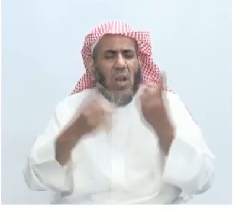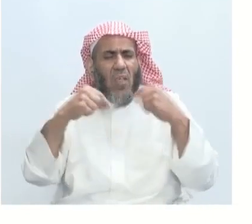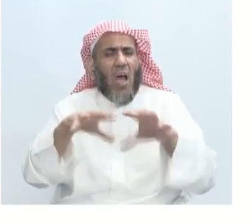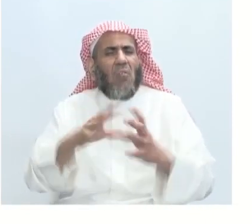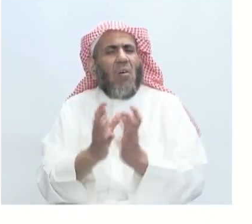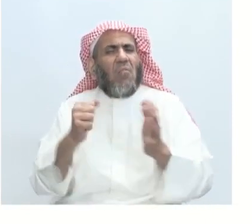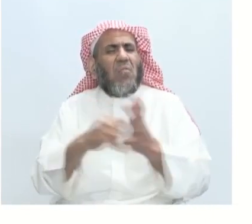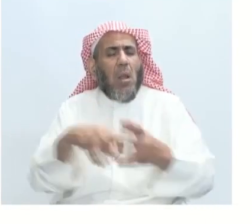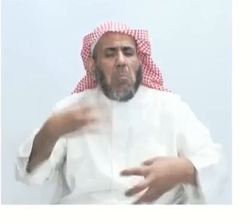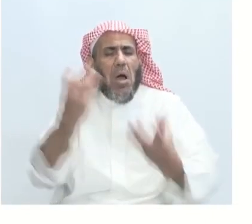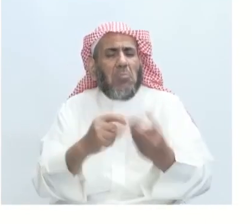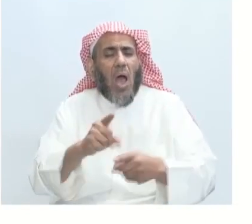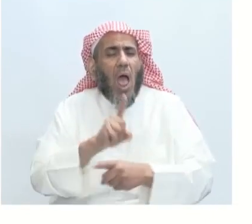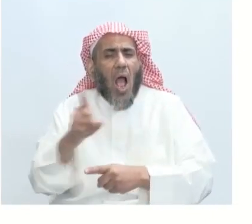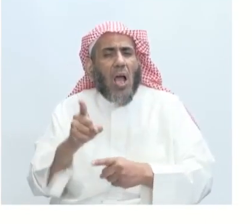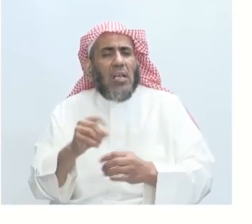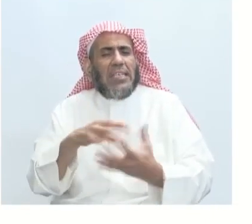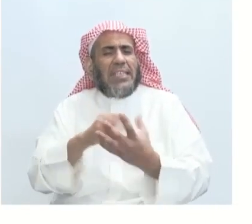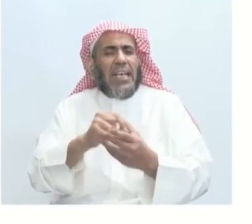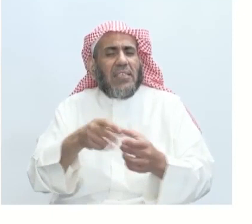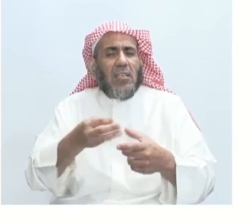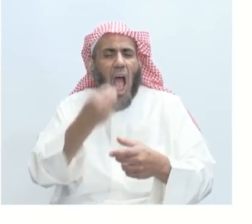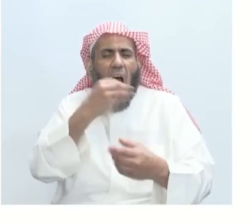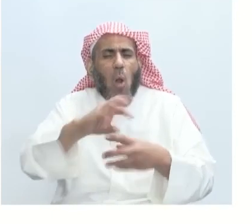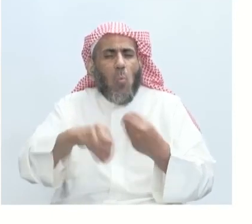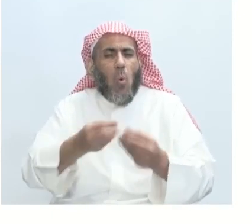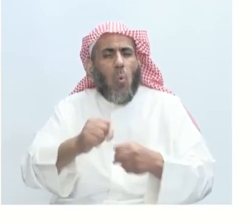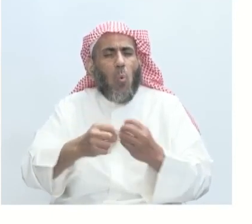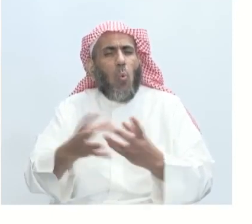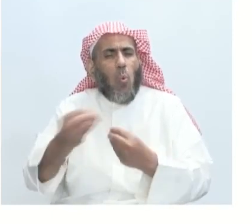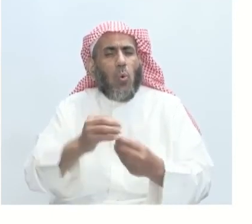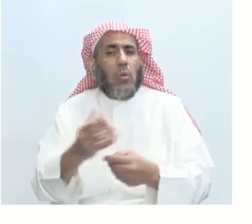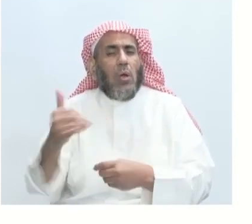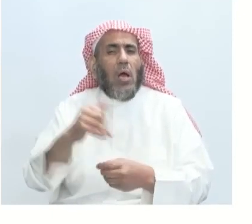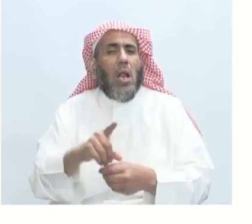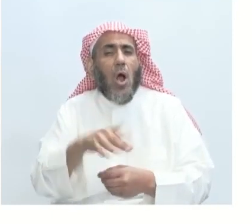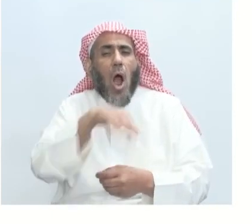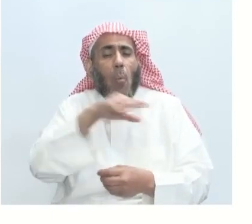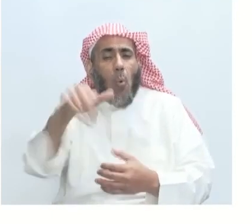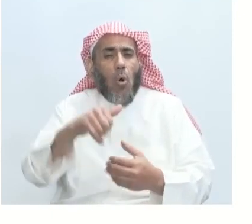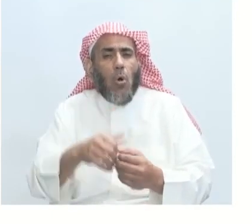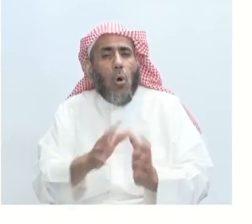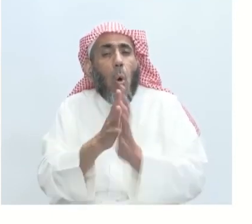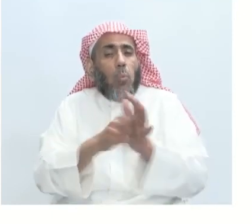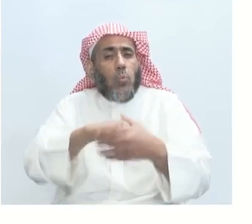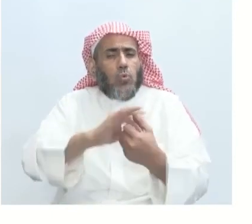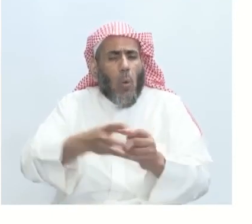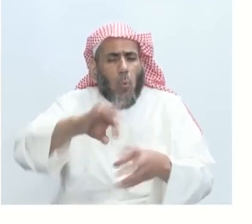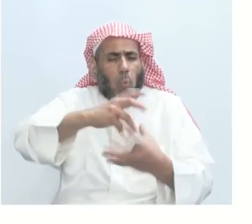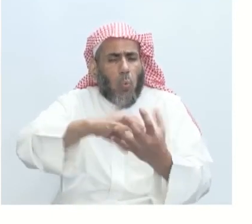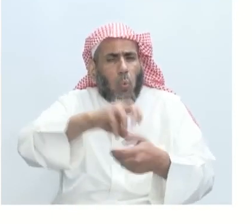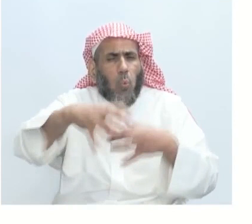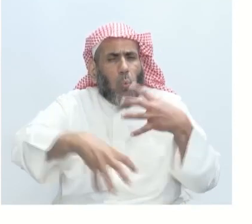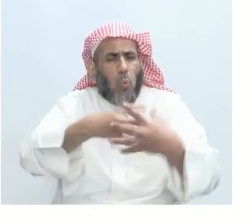المطبخ لدرجه انها كانت تغسل الماكولات التي يحضرها الوالد بالصابون